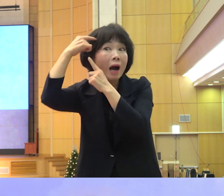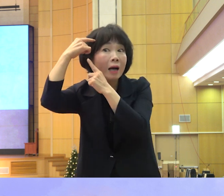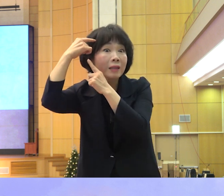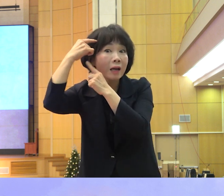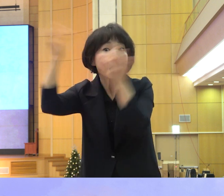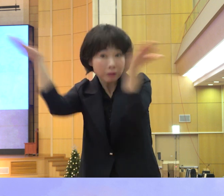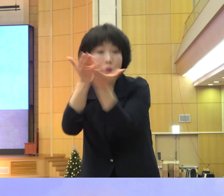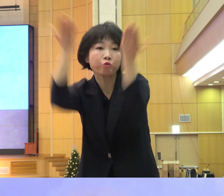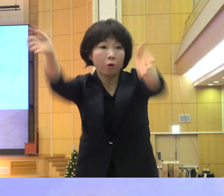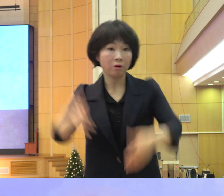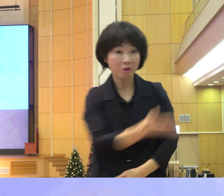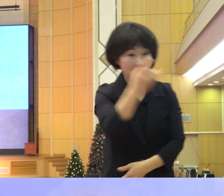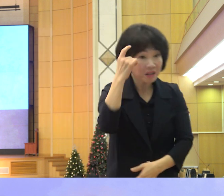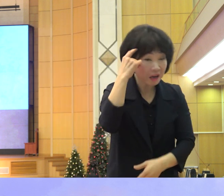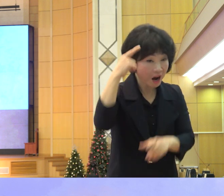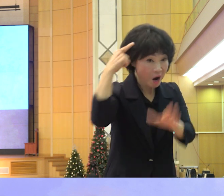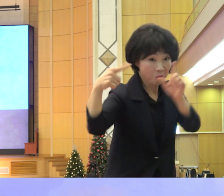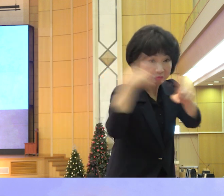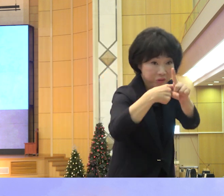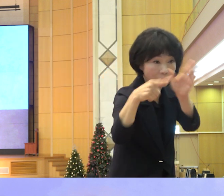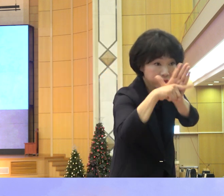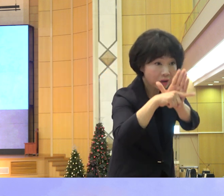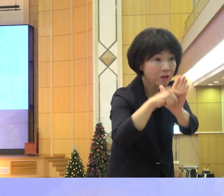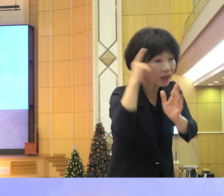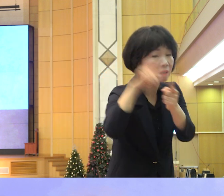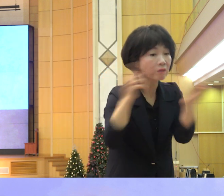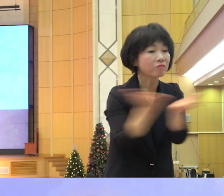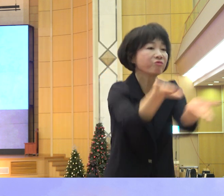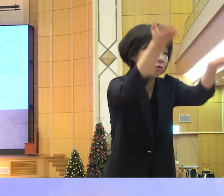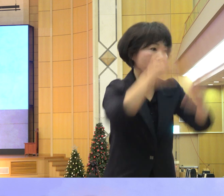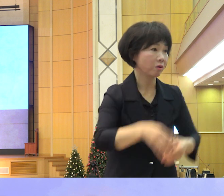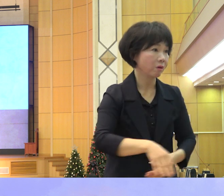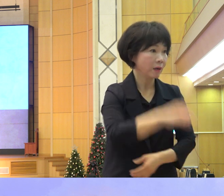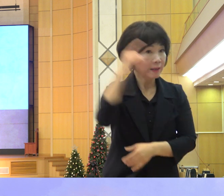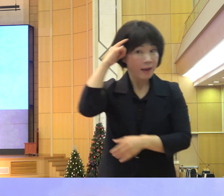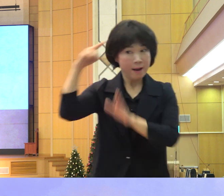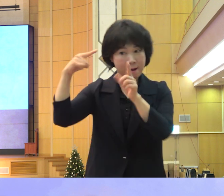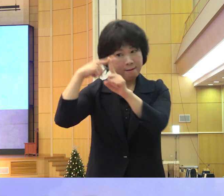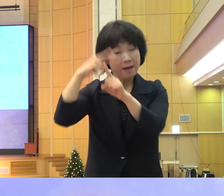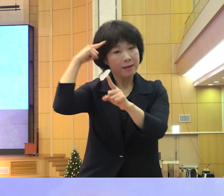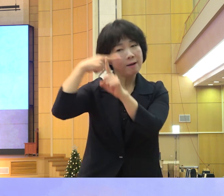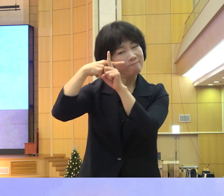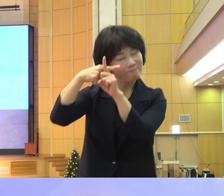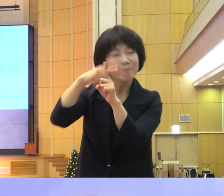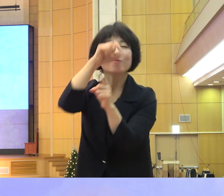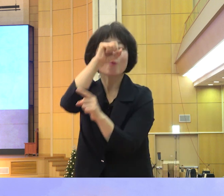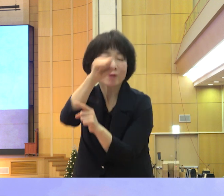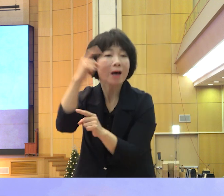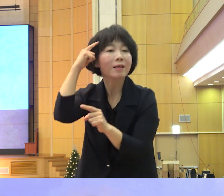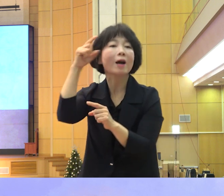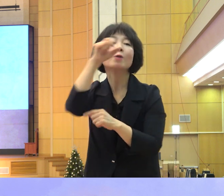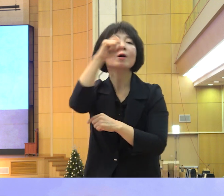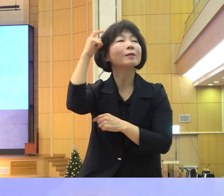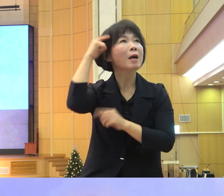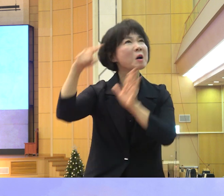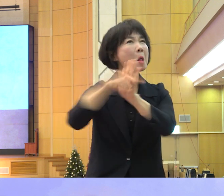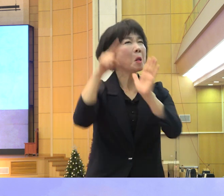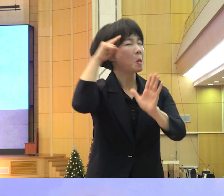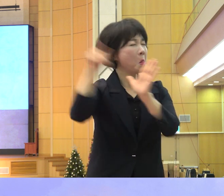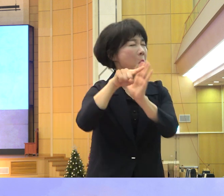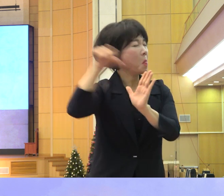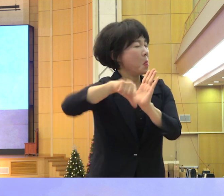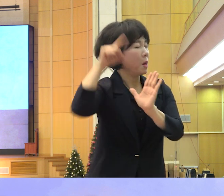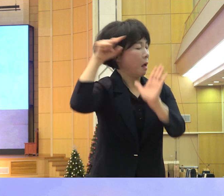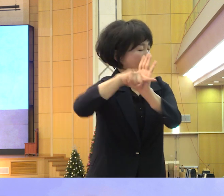거예요. 여러분 믿음대로 되게 하시는 하나님이야. 자꾸만 내가 마음속에 부정적인